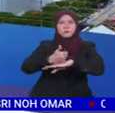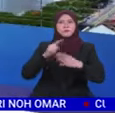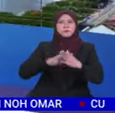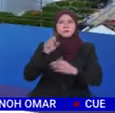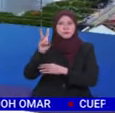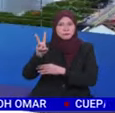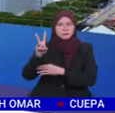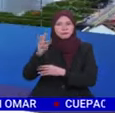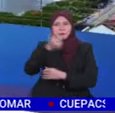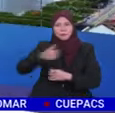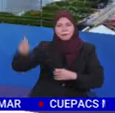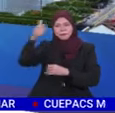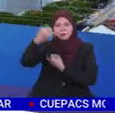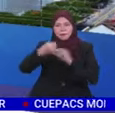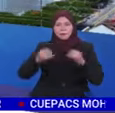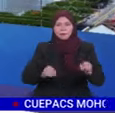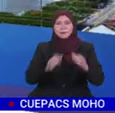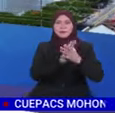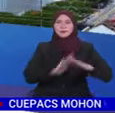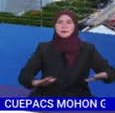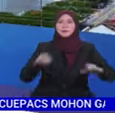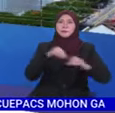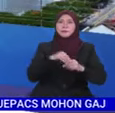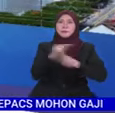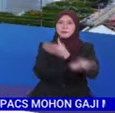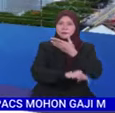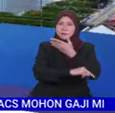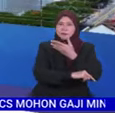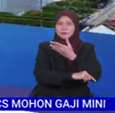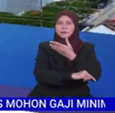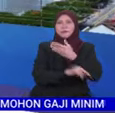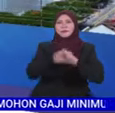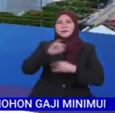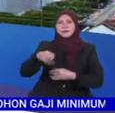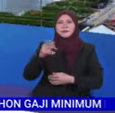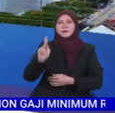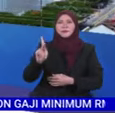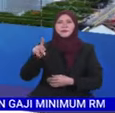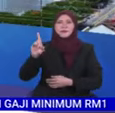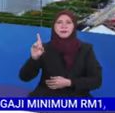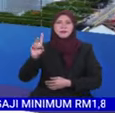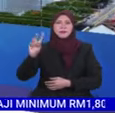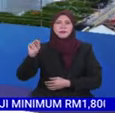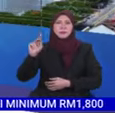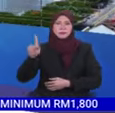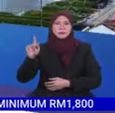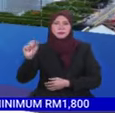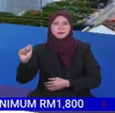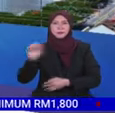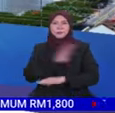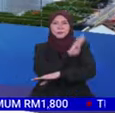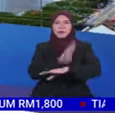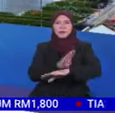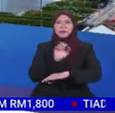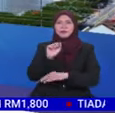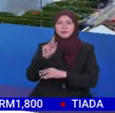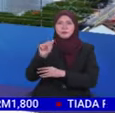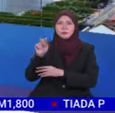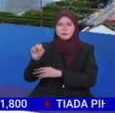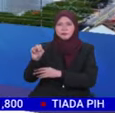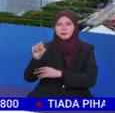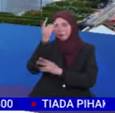Juni ini pengarah jabatan keselamatan dalam negeri dan ketentraman awam JD Enkei Bukit aman Datuk Sri Haryani